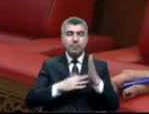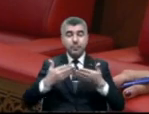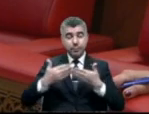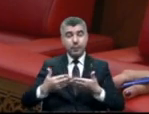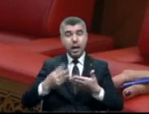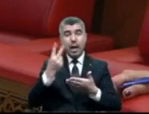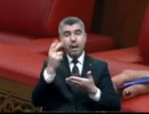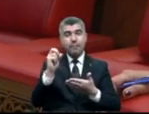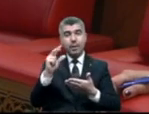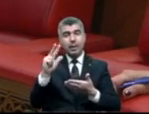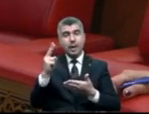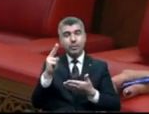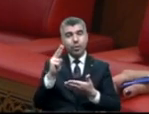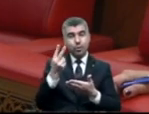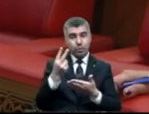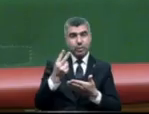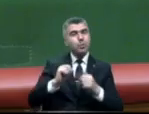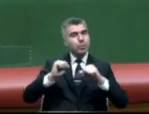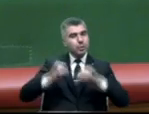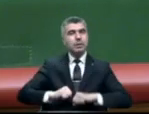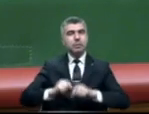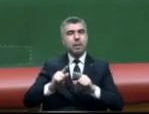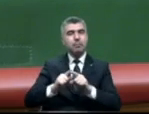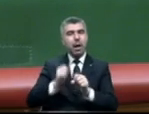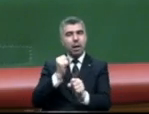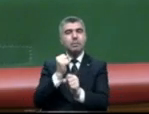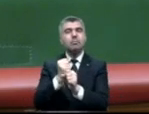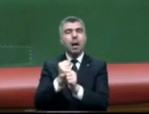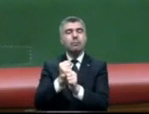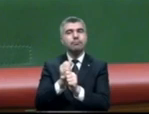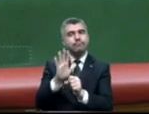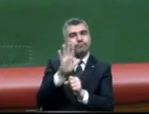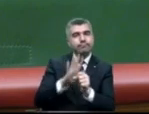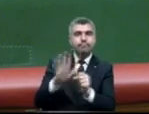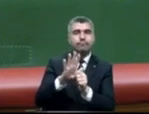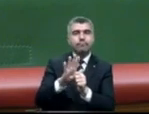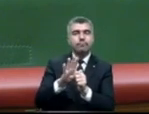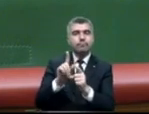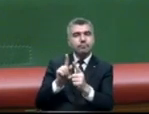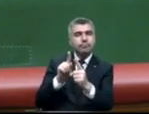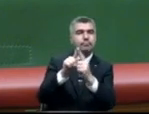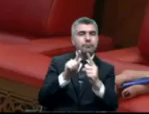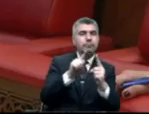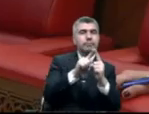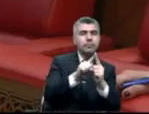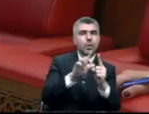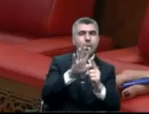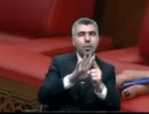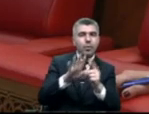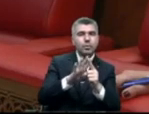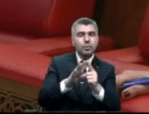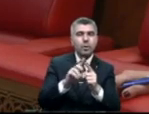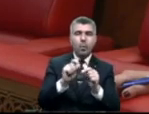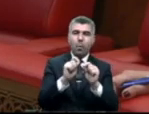سنة 2023 سنة تفعيل حكامة سوق الشغل لإعطاء الشكل المؤسساتي المطلوب لهذه الحكامة